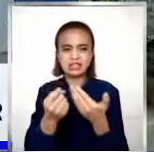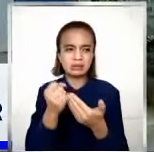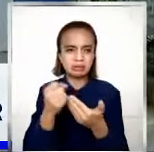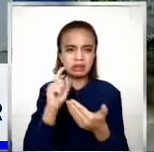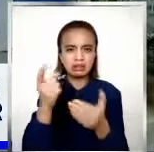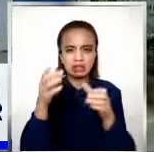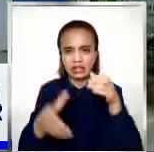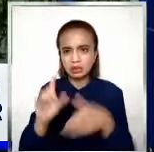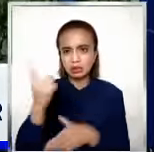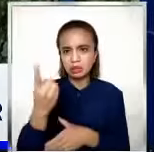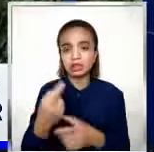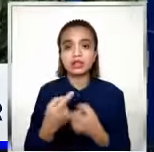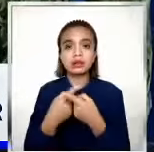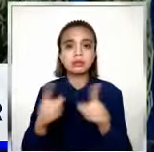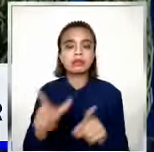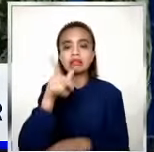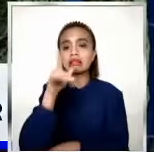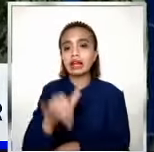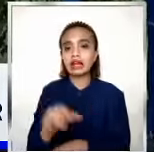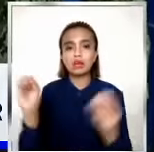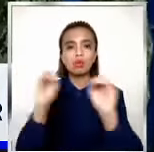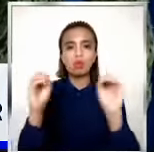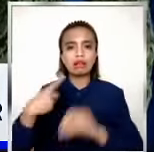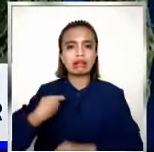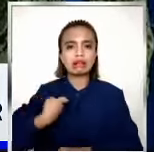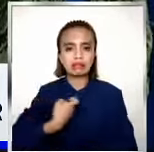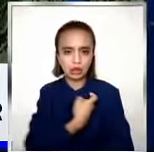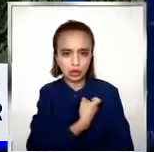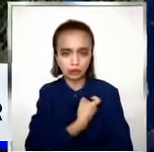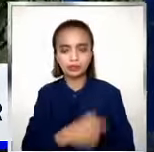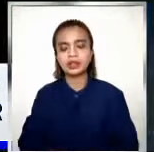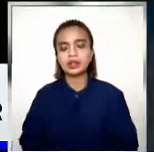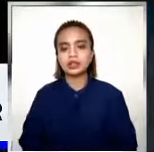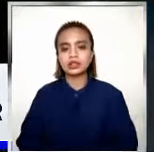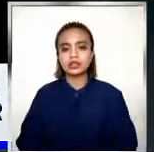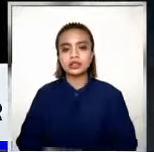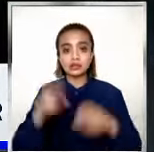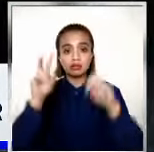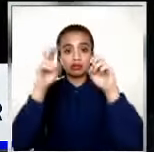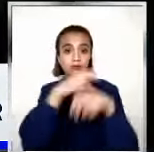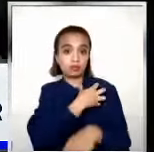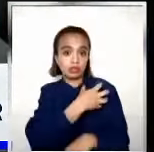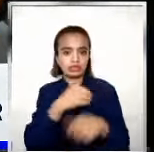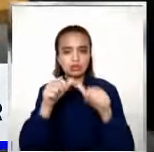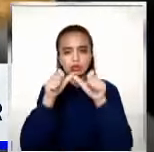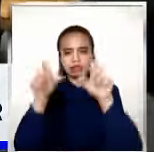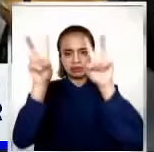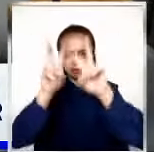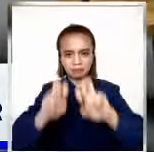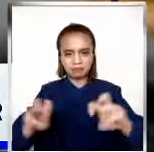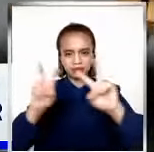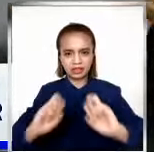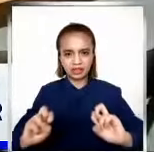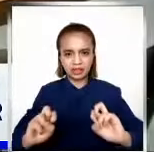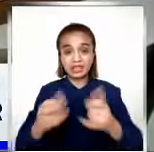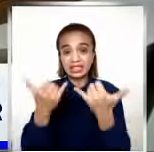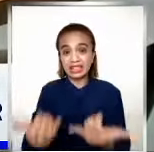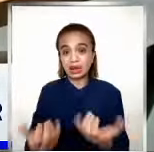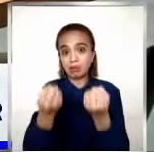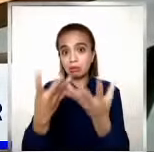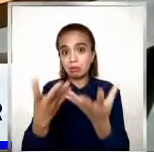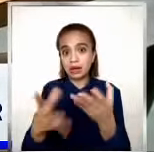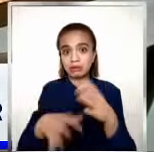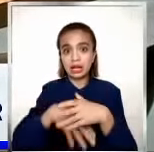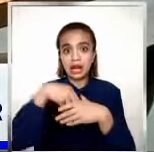wala raw nasaktan sa insidente. Patuloy na tinutugis ng mga otoridad ang mga salarin. Ngayong maraming outdoor dining, lalo raw nakabantay ang mga pulis